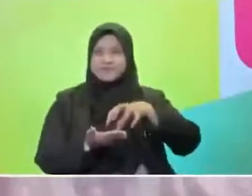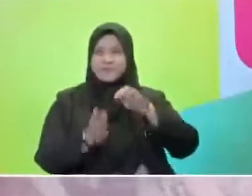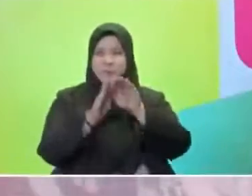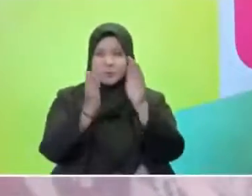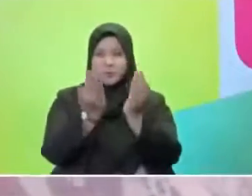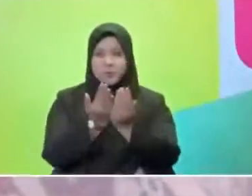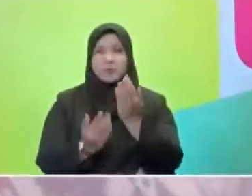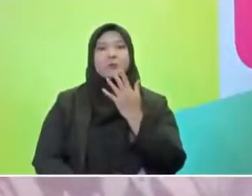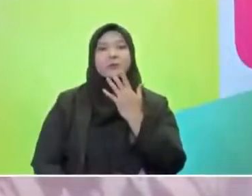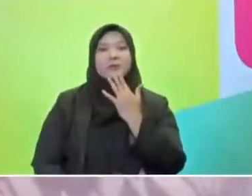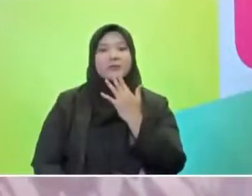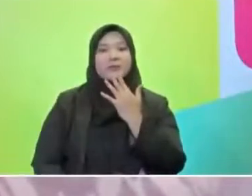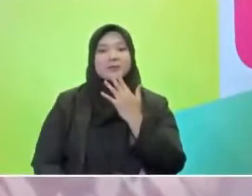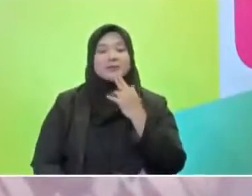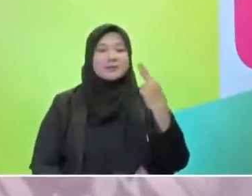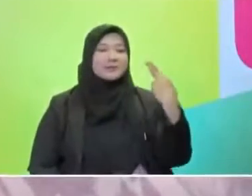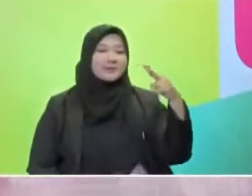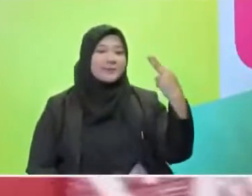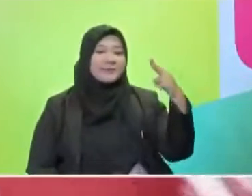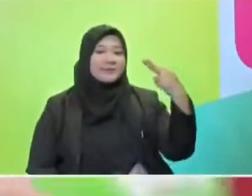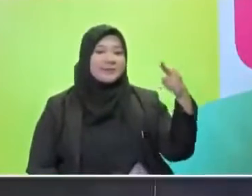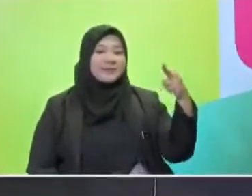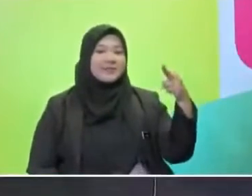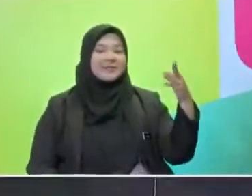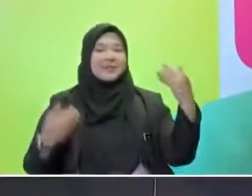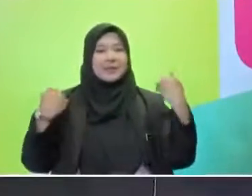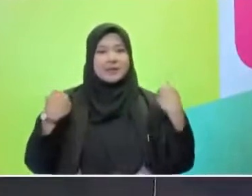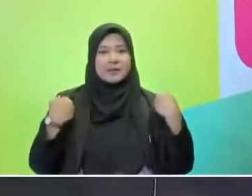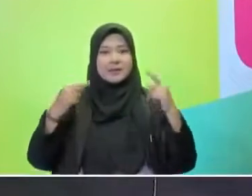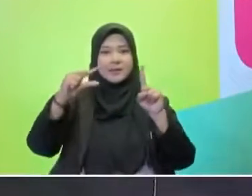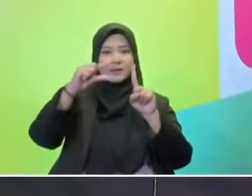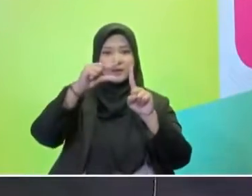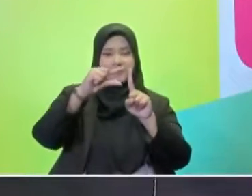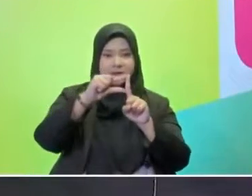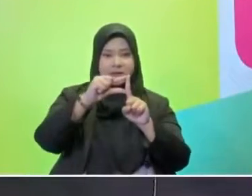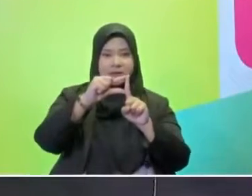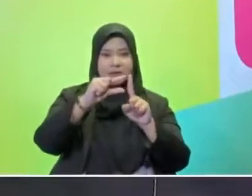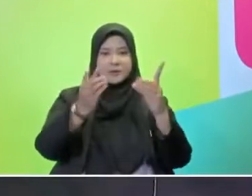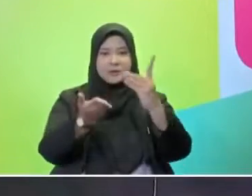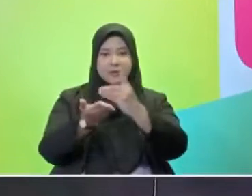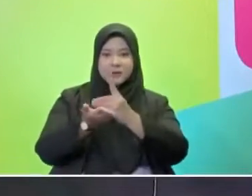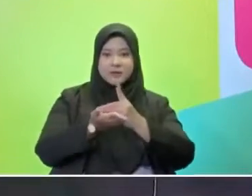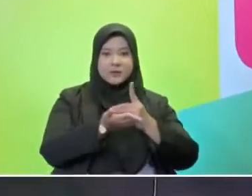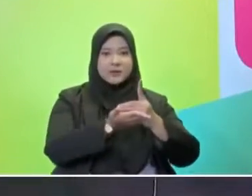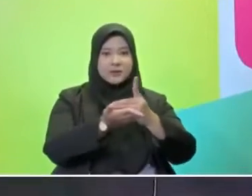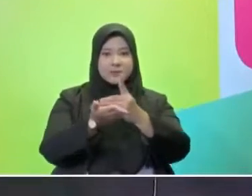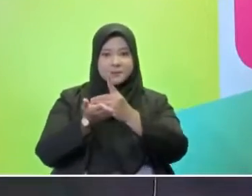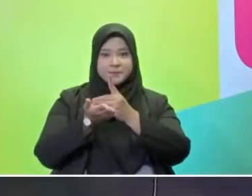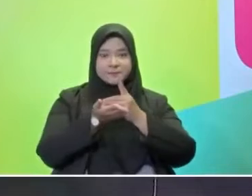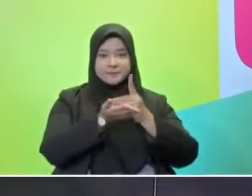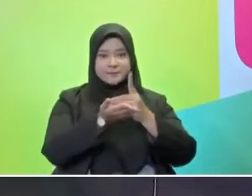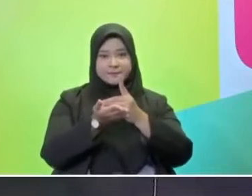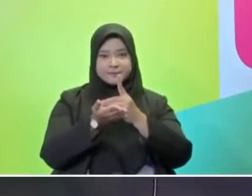Dapat perayaan Deepavali. Okey, Deepavali. Okay. Satu Deepavali. Okey. Sila